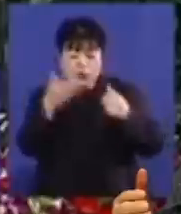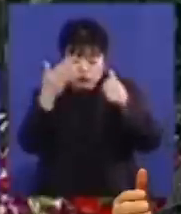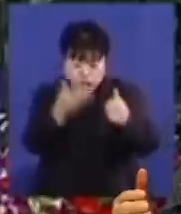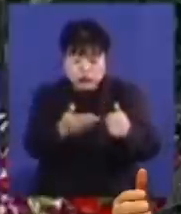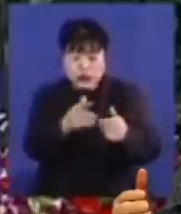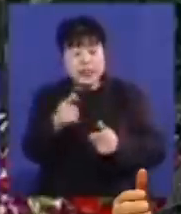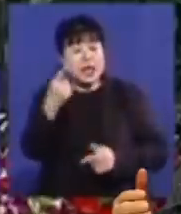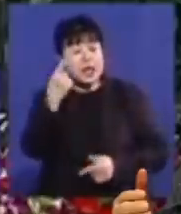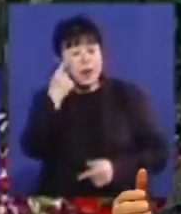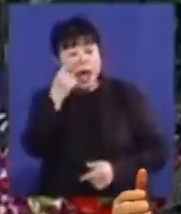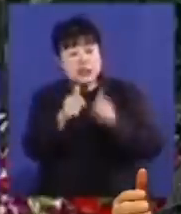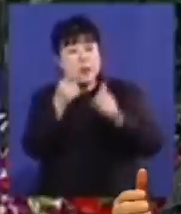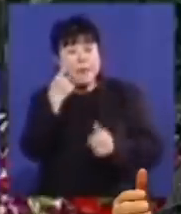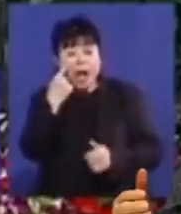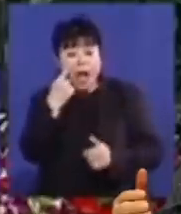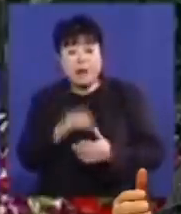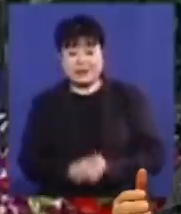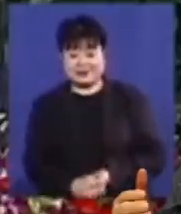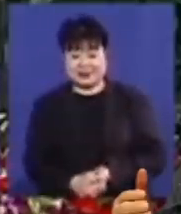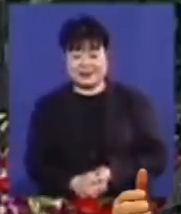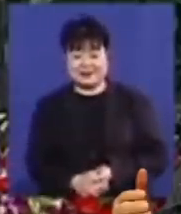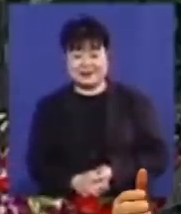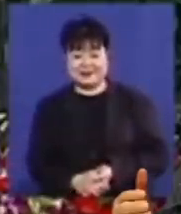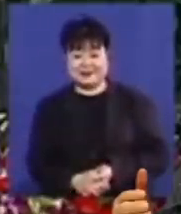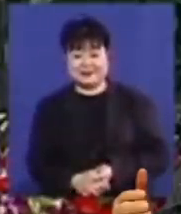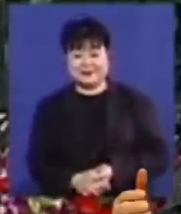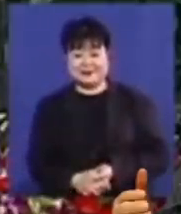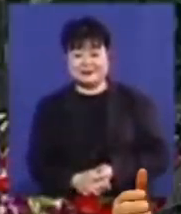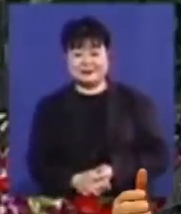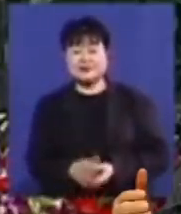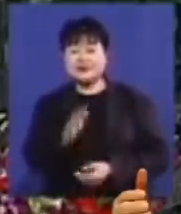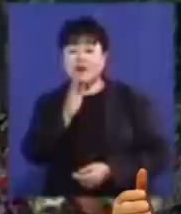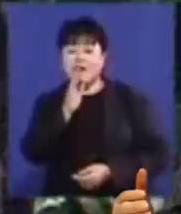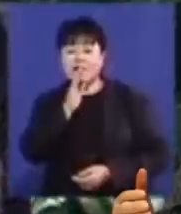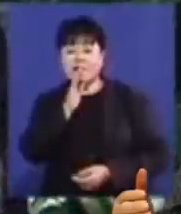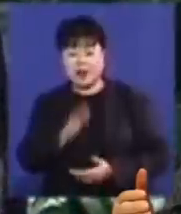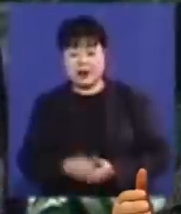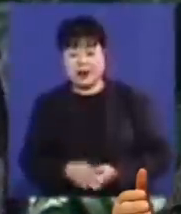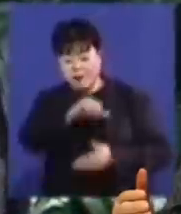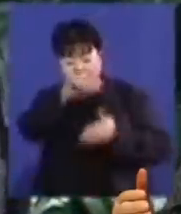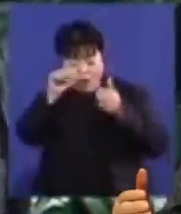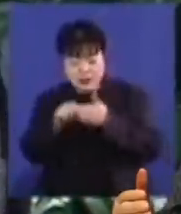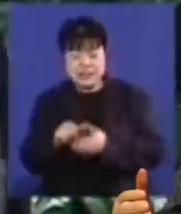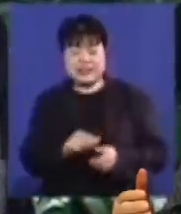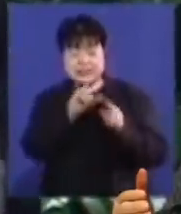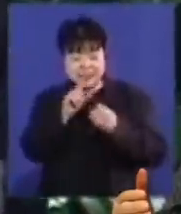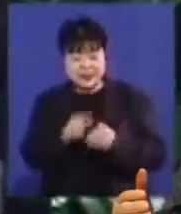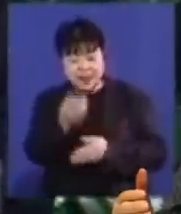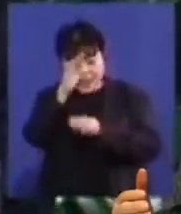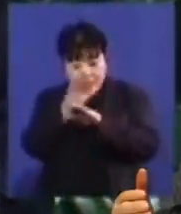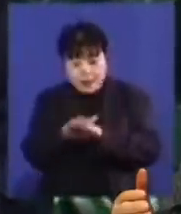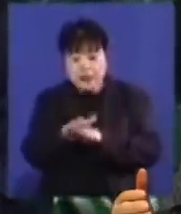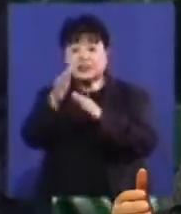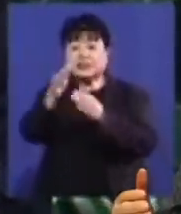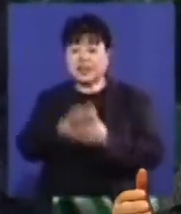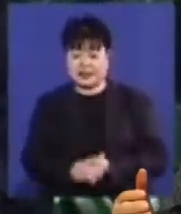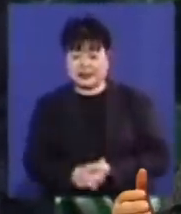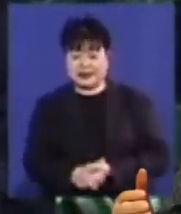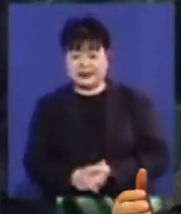붙지 아니하나 보라 그렇게 말씀한 것입니다. 사실 우리가 일평생을 살면서 예배드리는 시간이